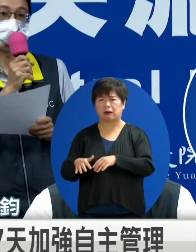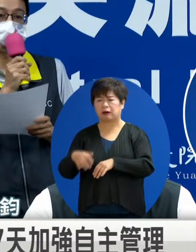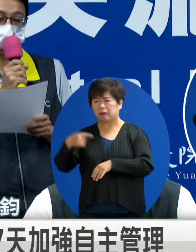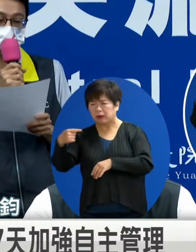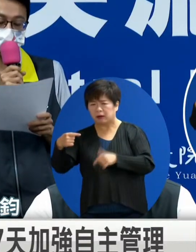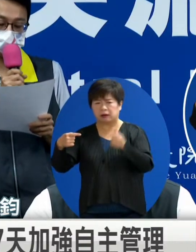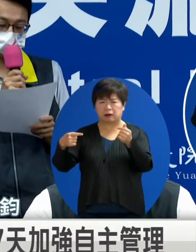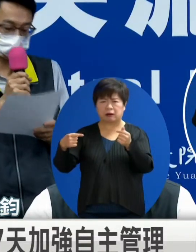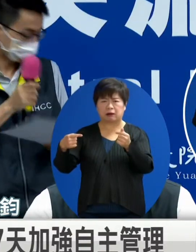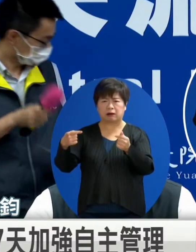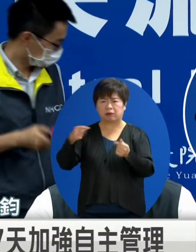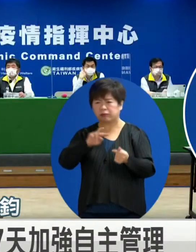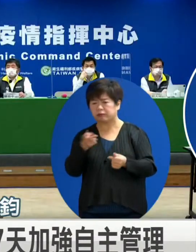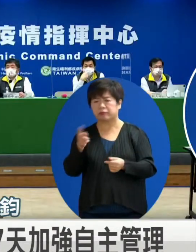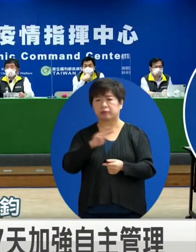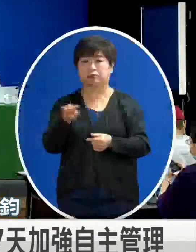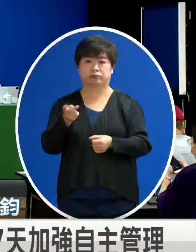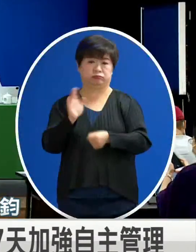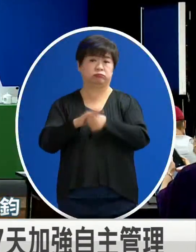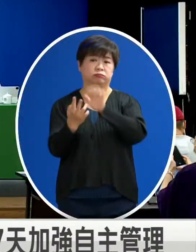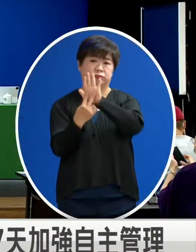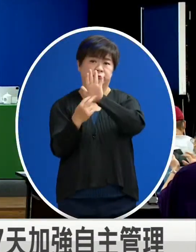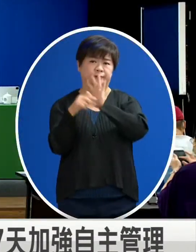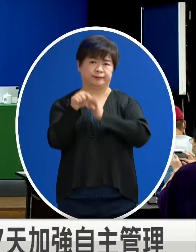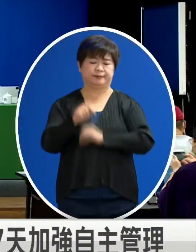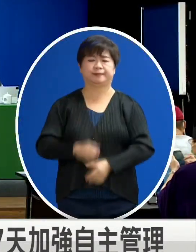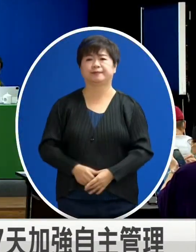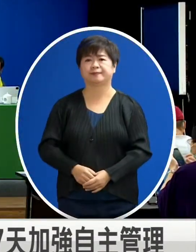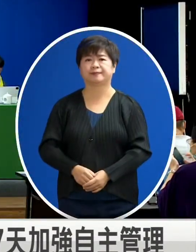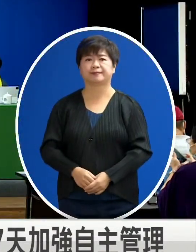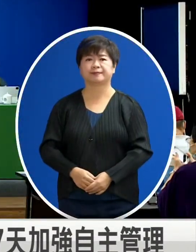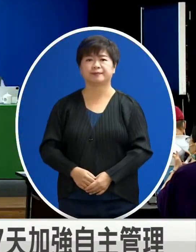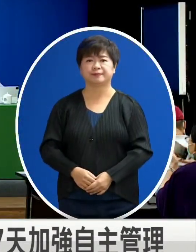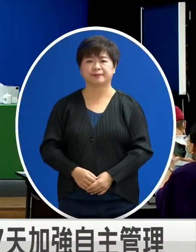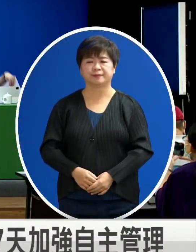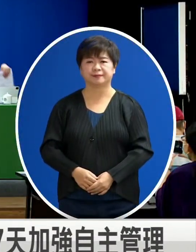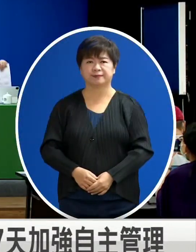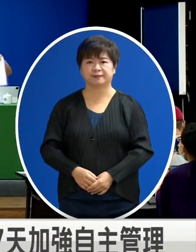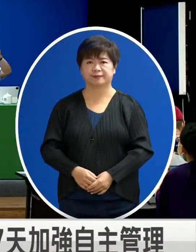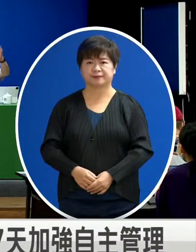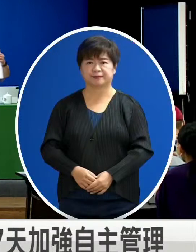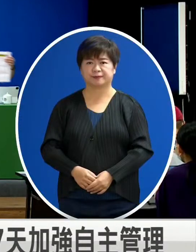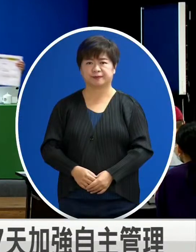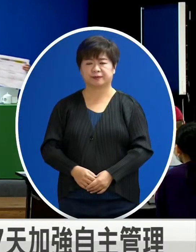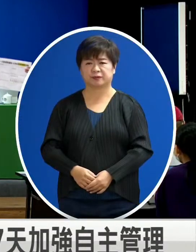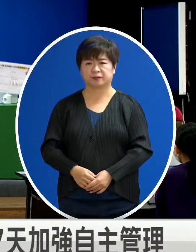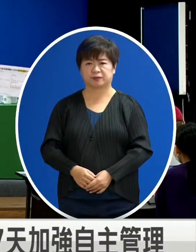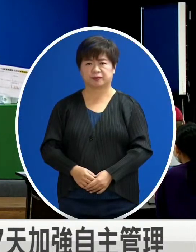以上跟大家做补充的说明。 好，谢谢。那张和哈。